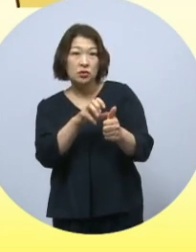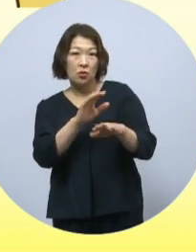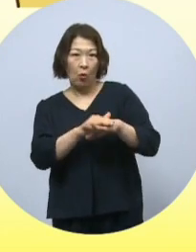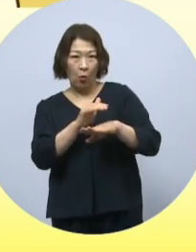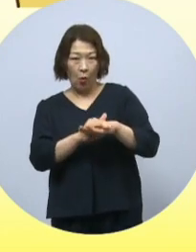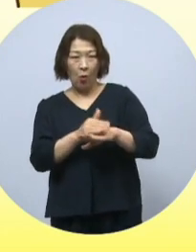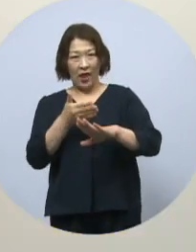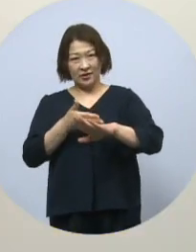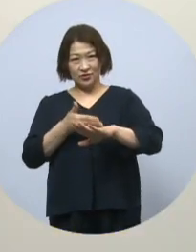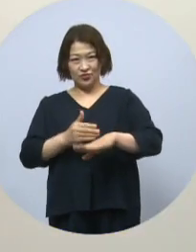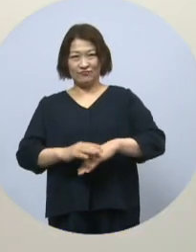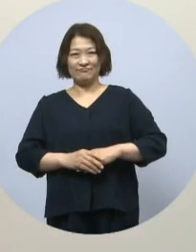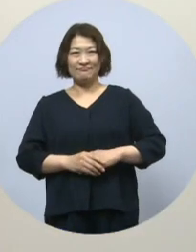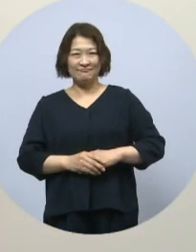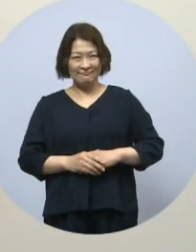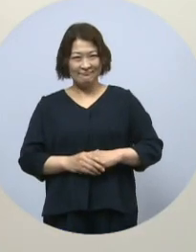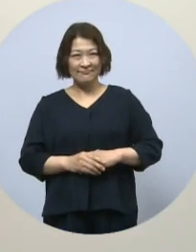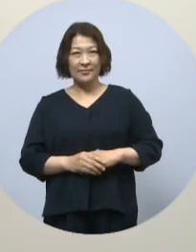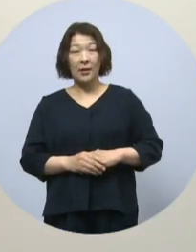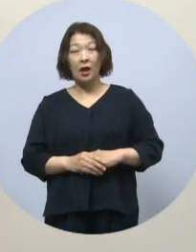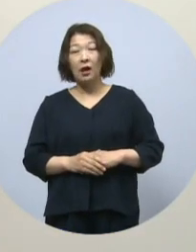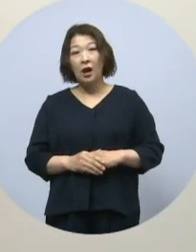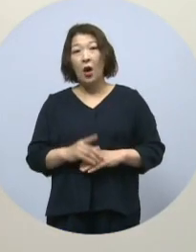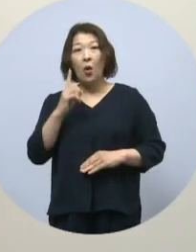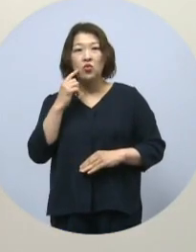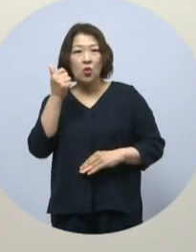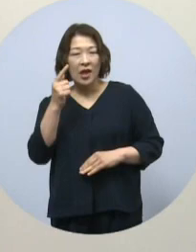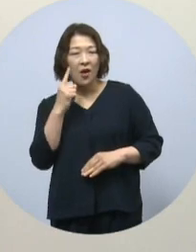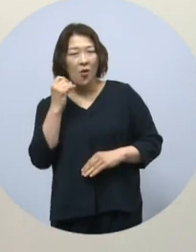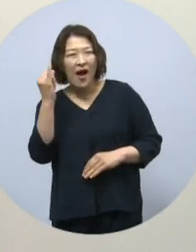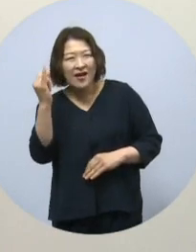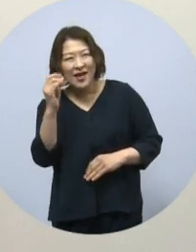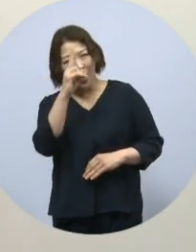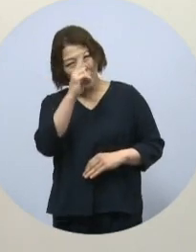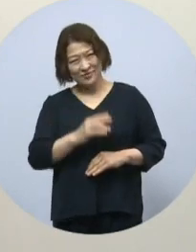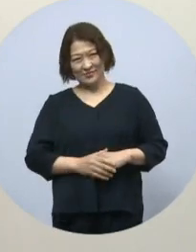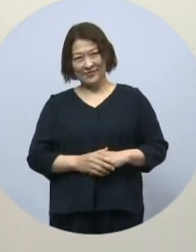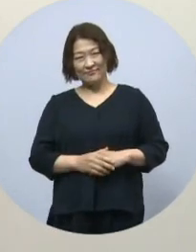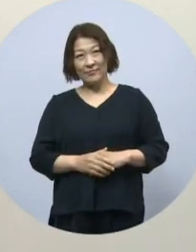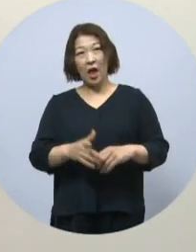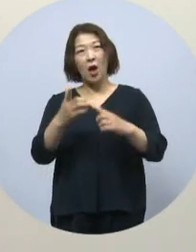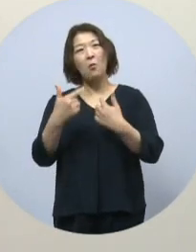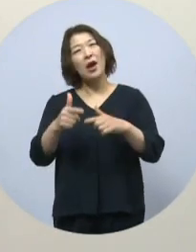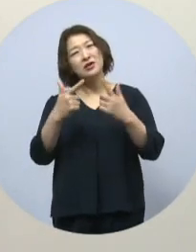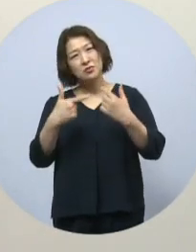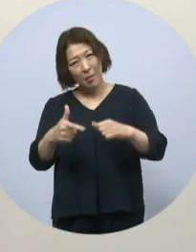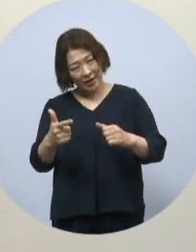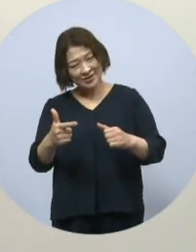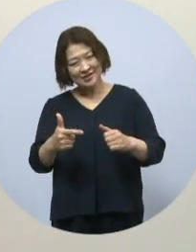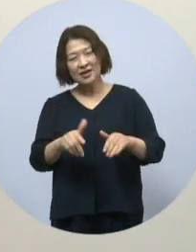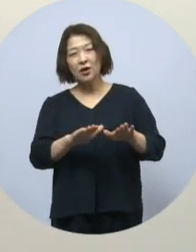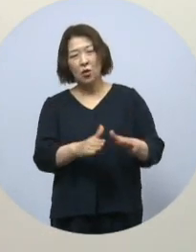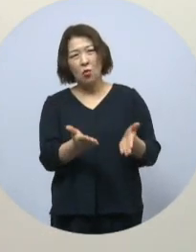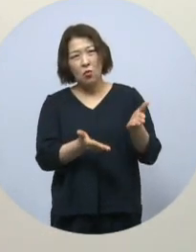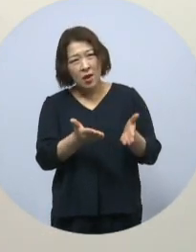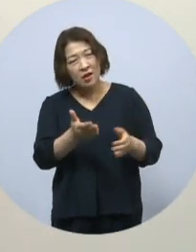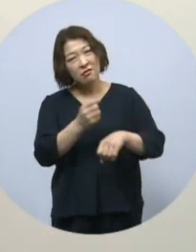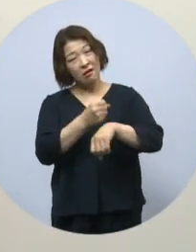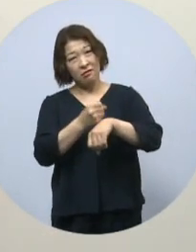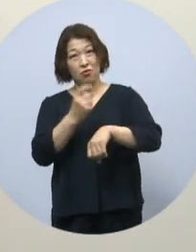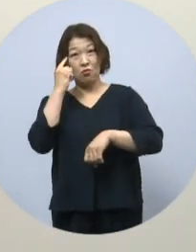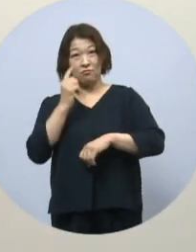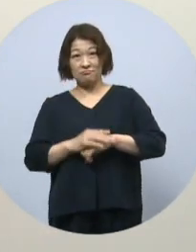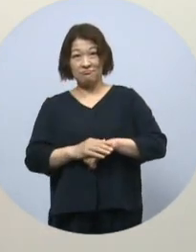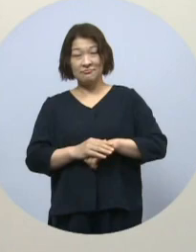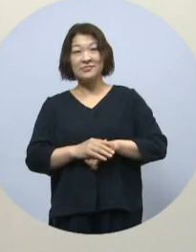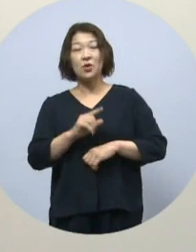。 子育て中のお母さん、お父さん、こんにちは。毎日毎日大変な育児ですが、そん